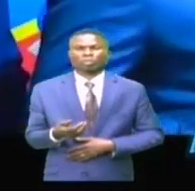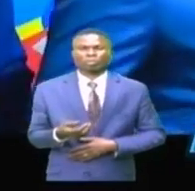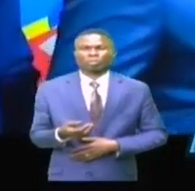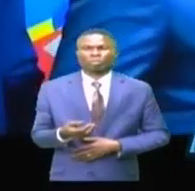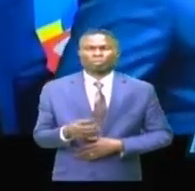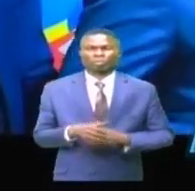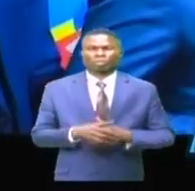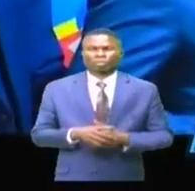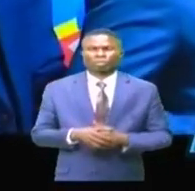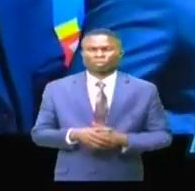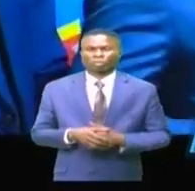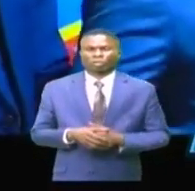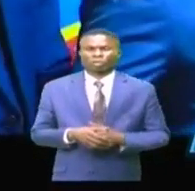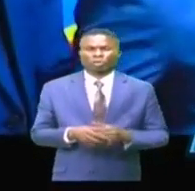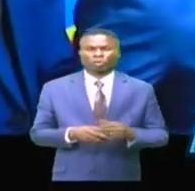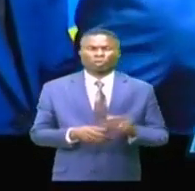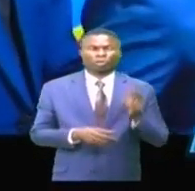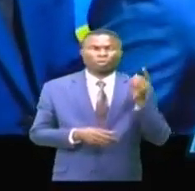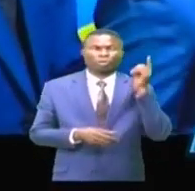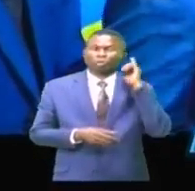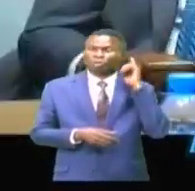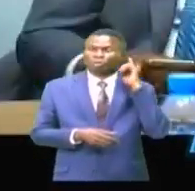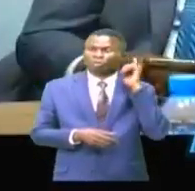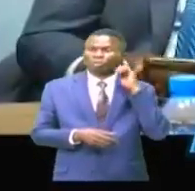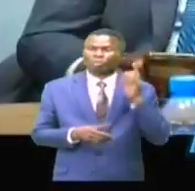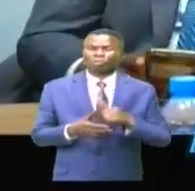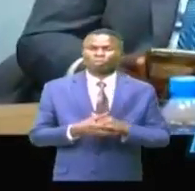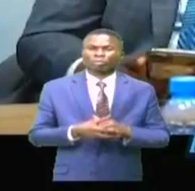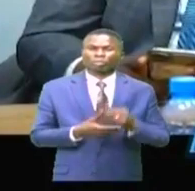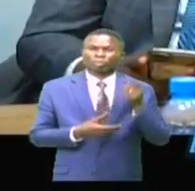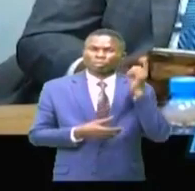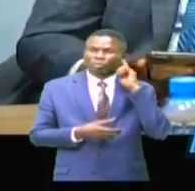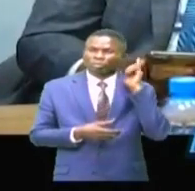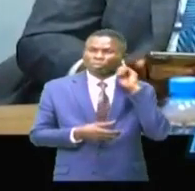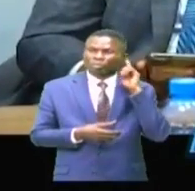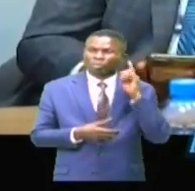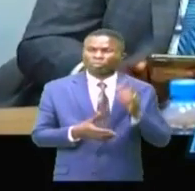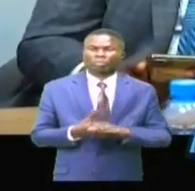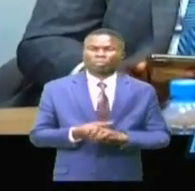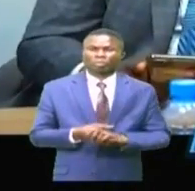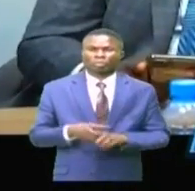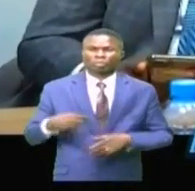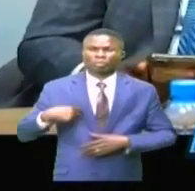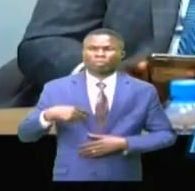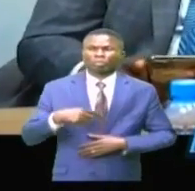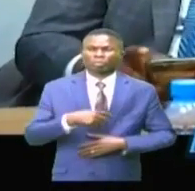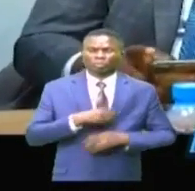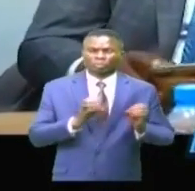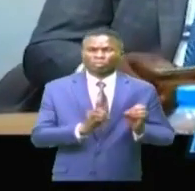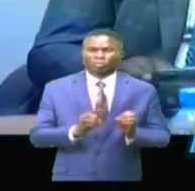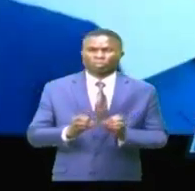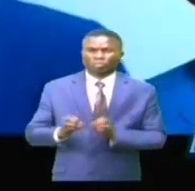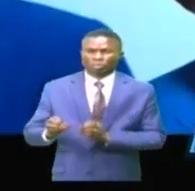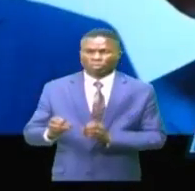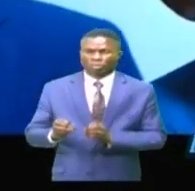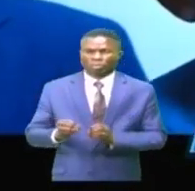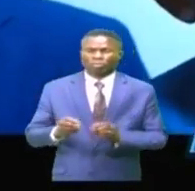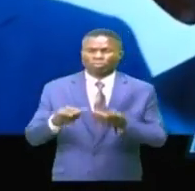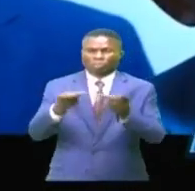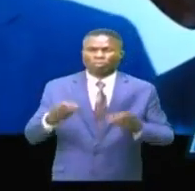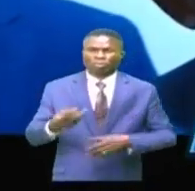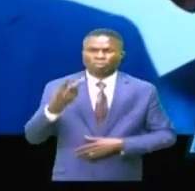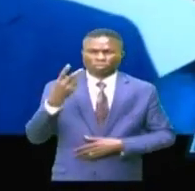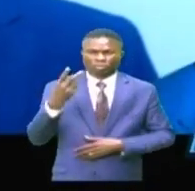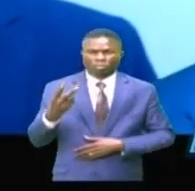actionner les actions que nous allons poser sur le terrain maintenant nous avons des autorisations et une couverture